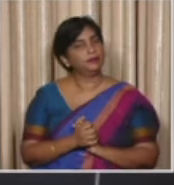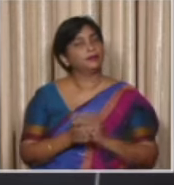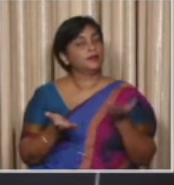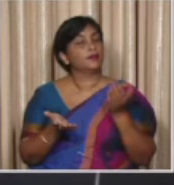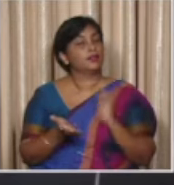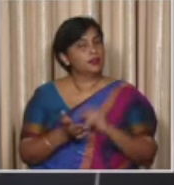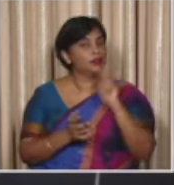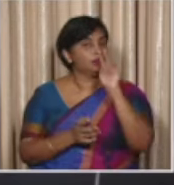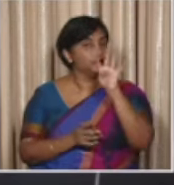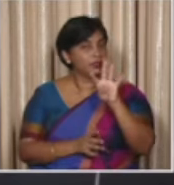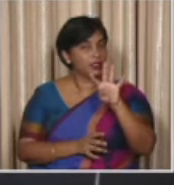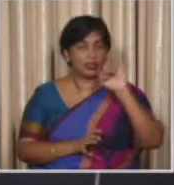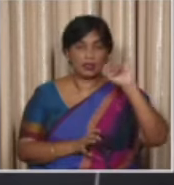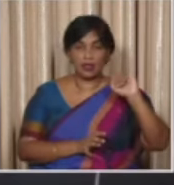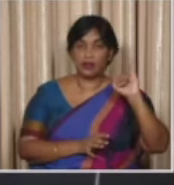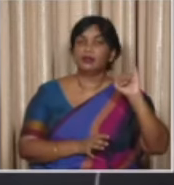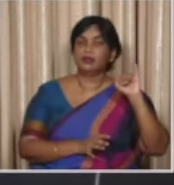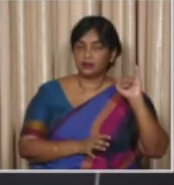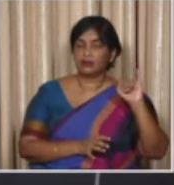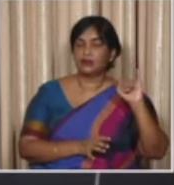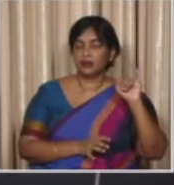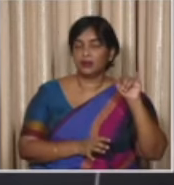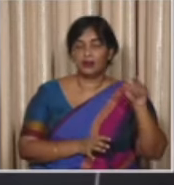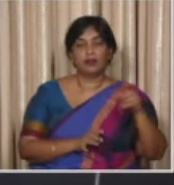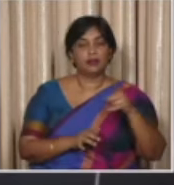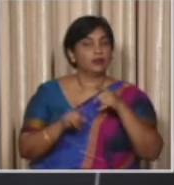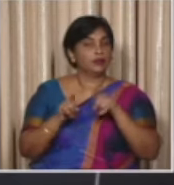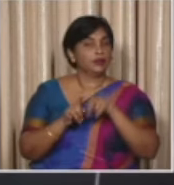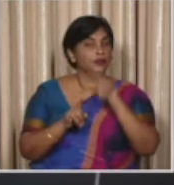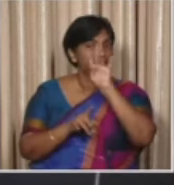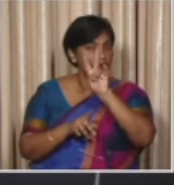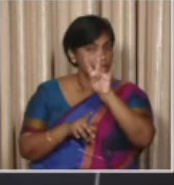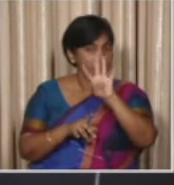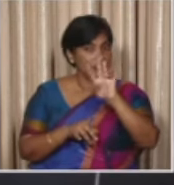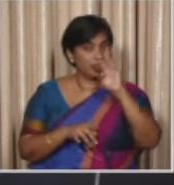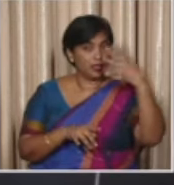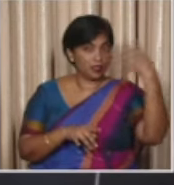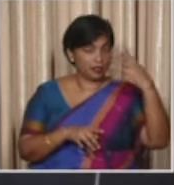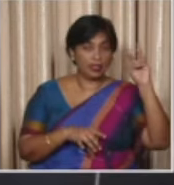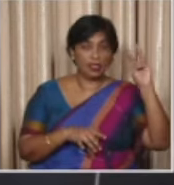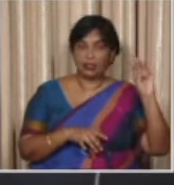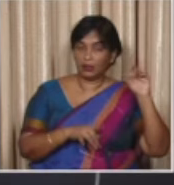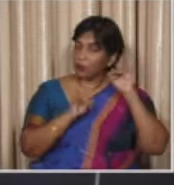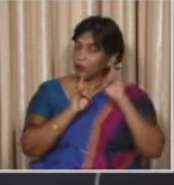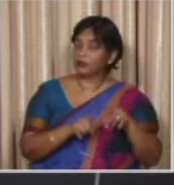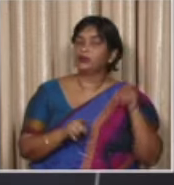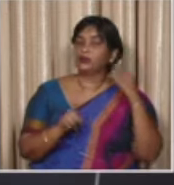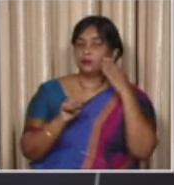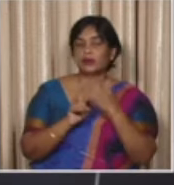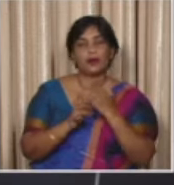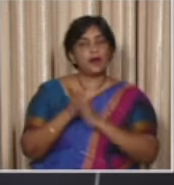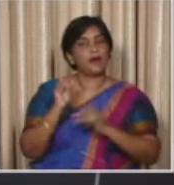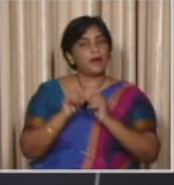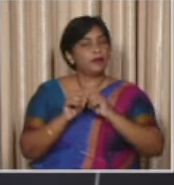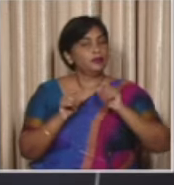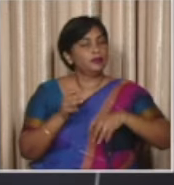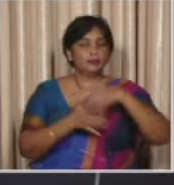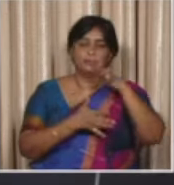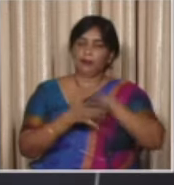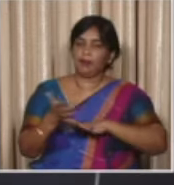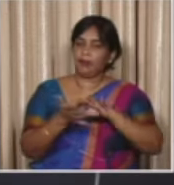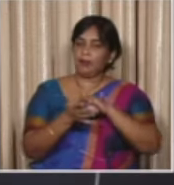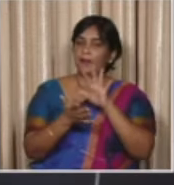නැවත 24/4/6 දින ඇතිව අමාත්‍ය මණ්ඩල සංදේශය 24/4/30 දින ඇතිව මේ සම්බන්ධයෙන් අමාත්‍ය මණ්ඩල සටහනක් දියුණු